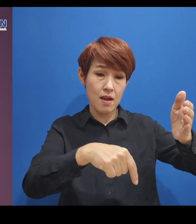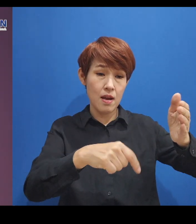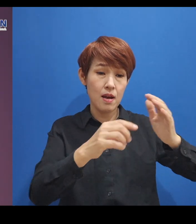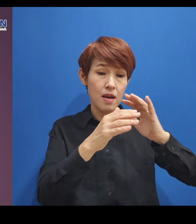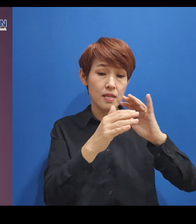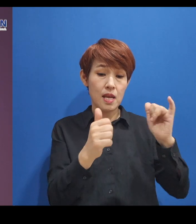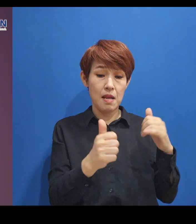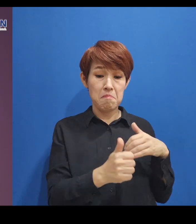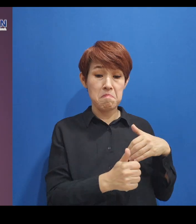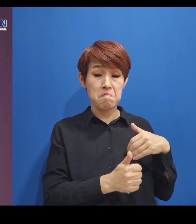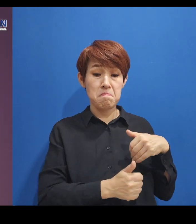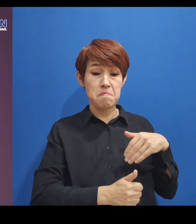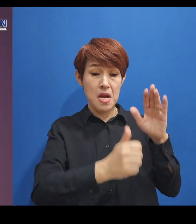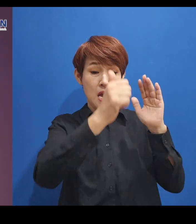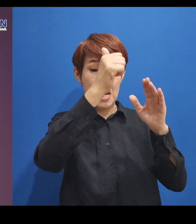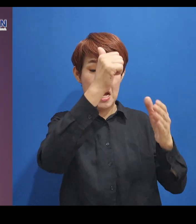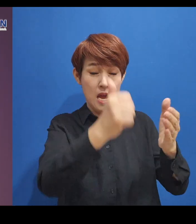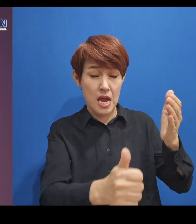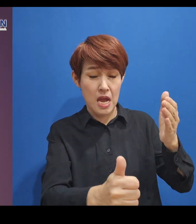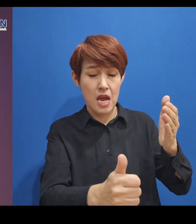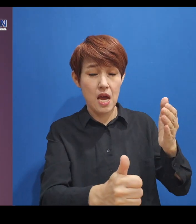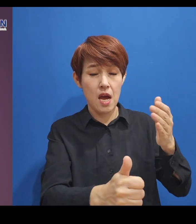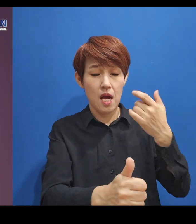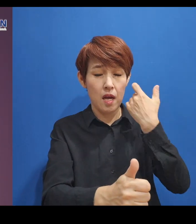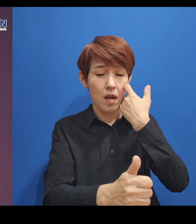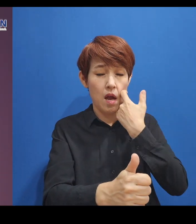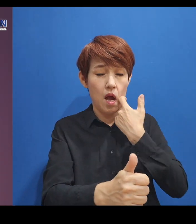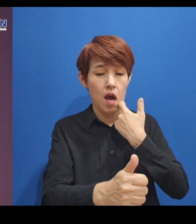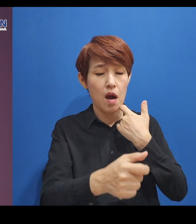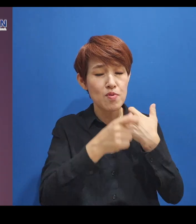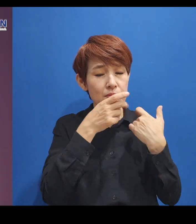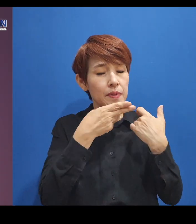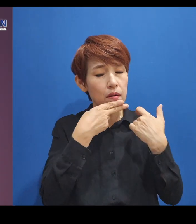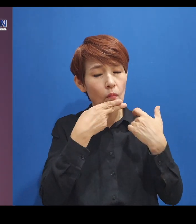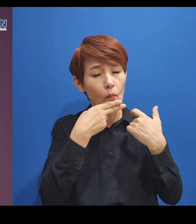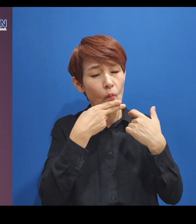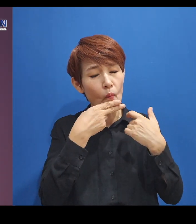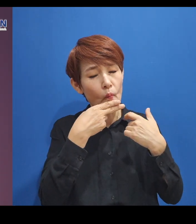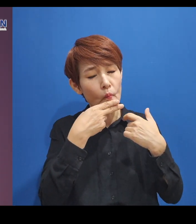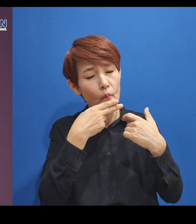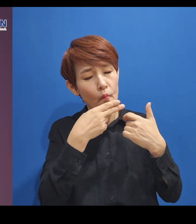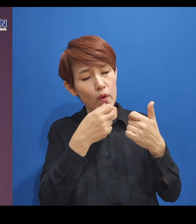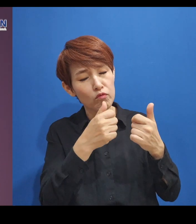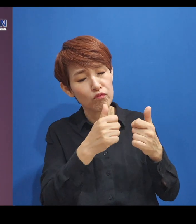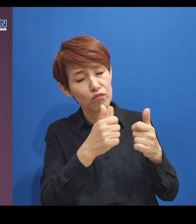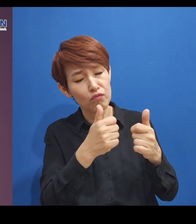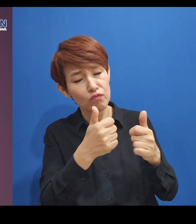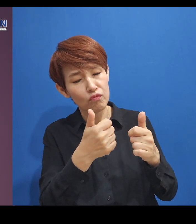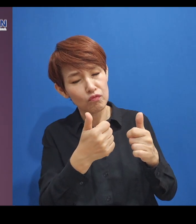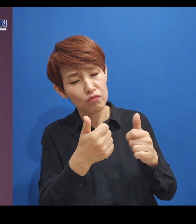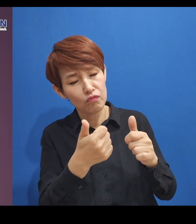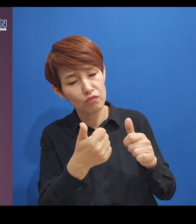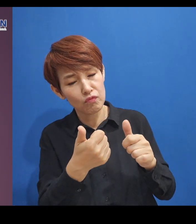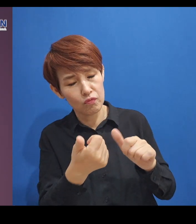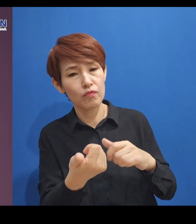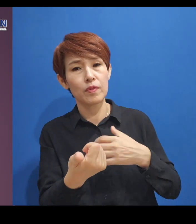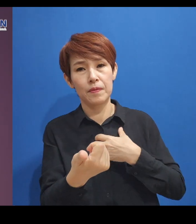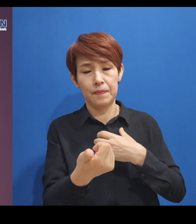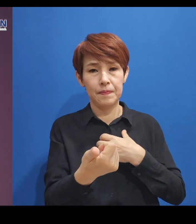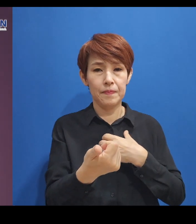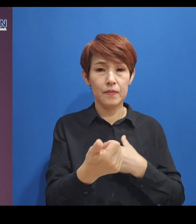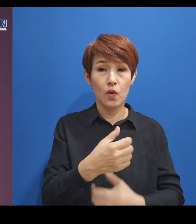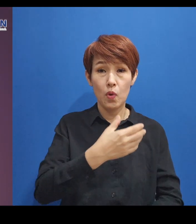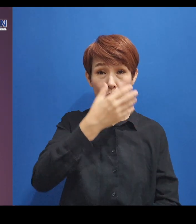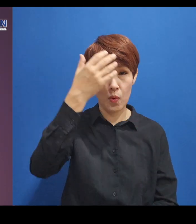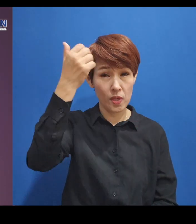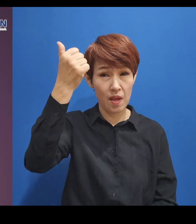사람이 던져지면 그 속에서 말라 죽게 되어 있습니다. 말라 죽을 처지에 떨어졌습니다. 이제 요셉의